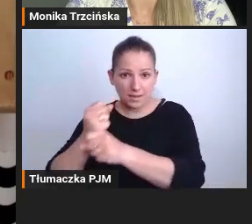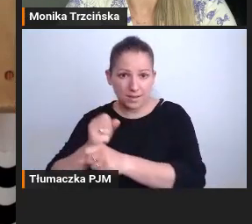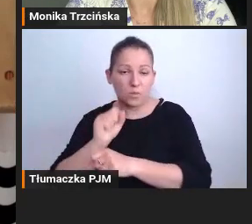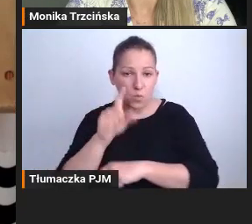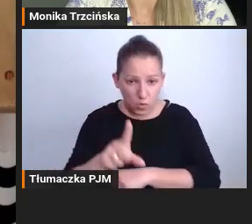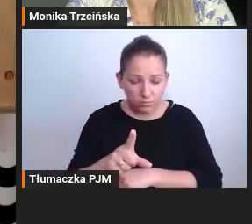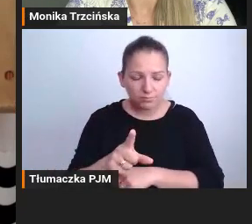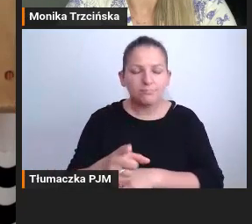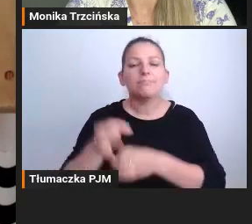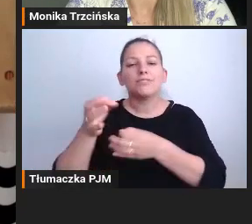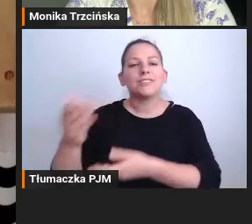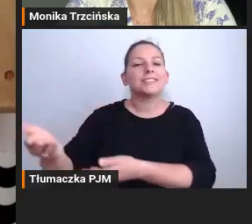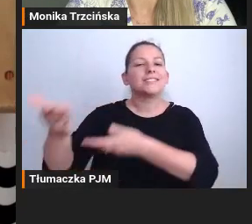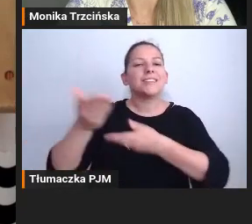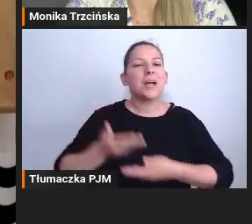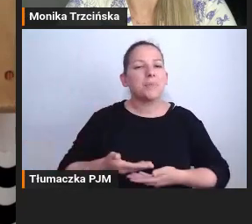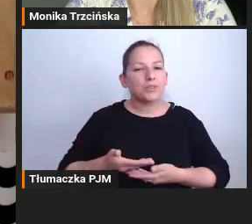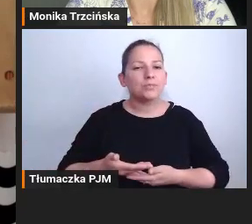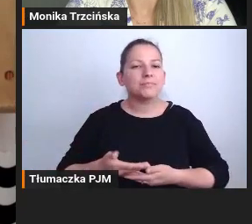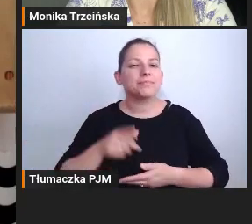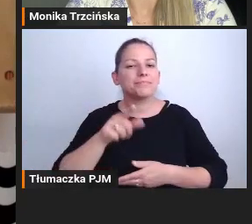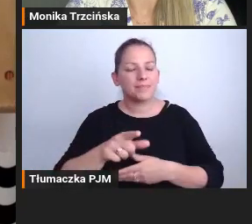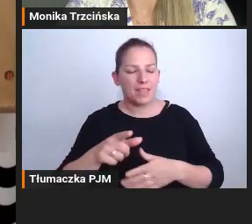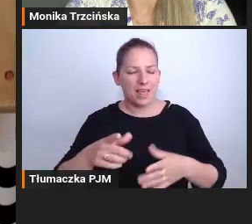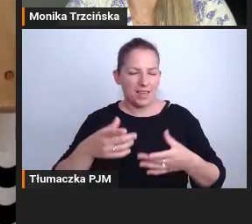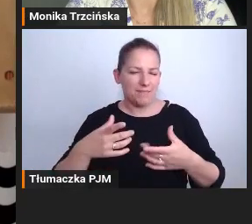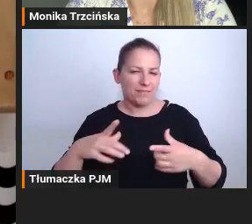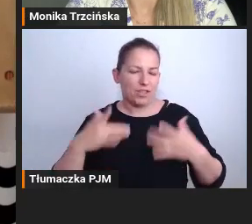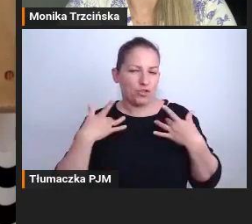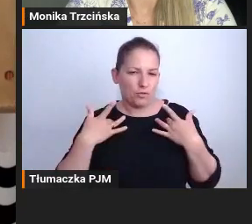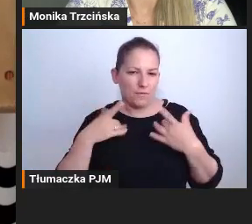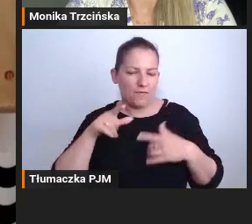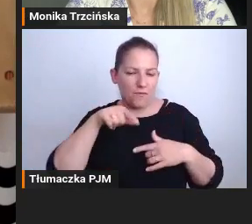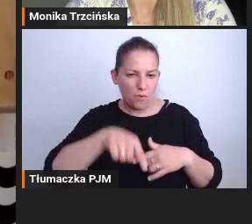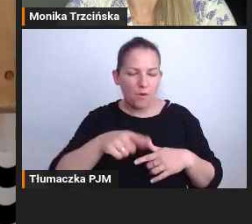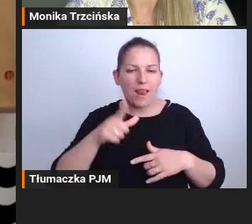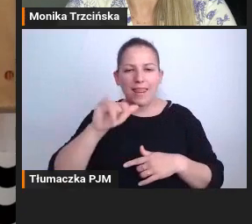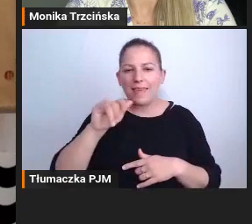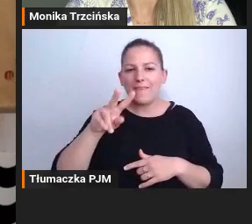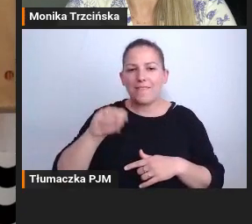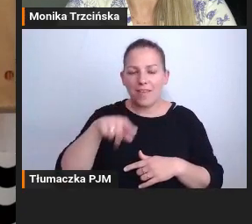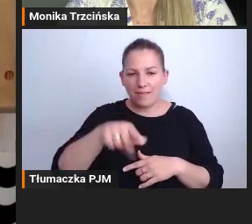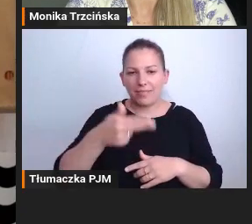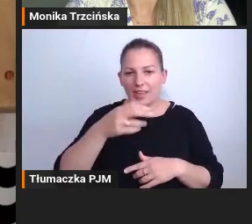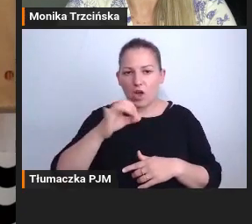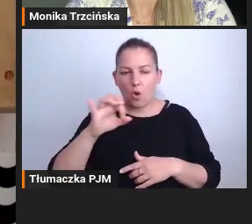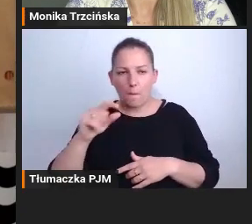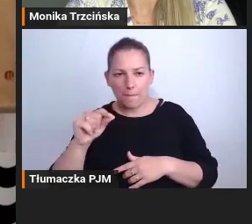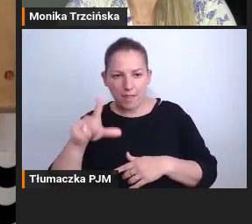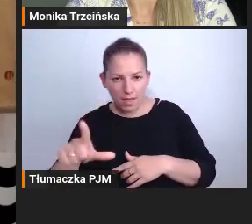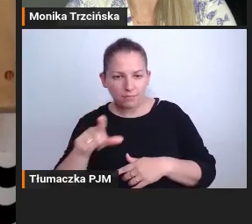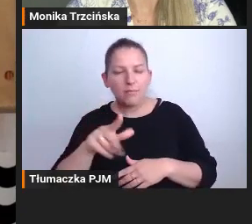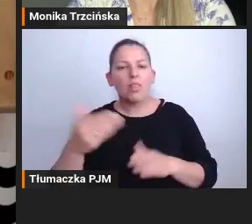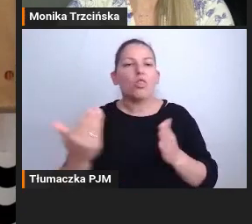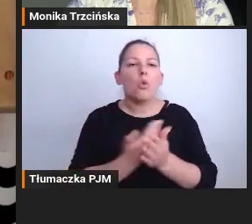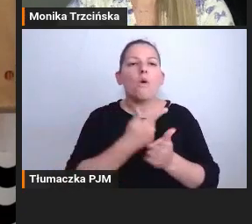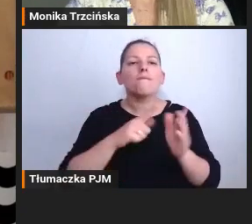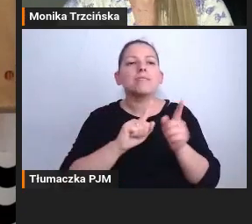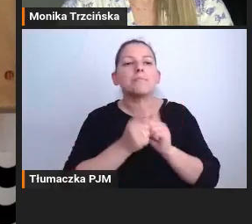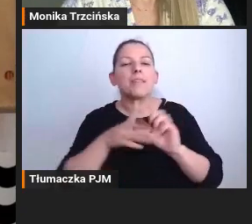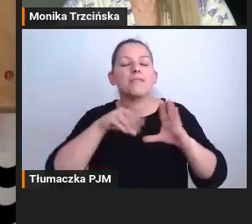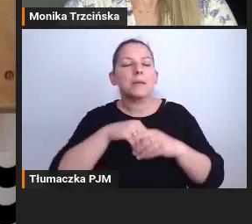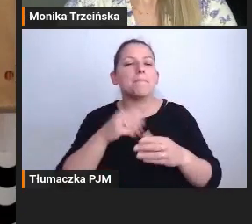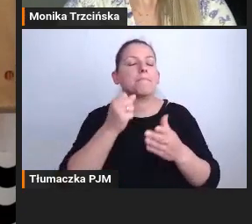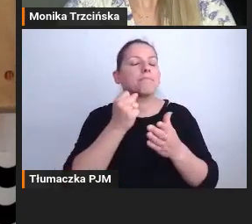Zapraszamy Was dzisiaj na live ngo.pl o najnowszych zmianach w kodeksie pracy, o